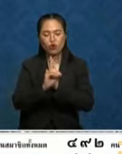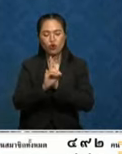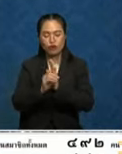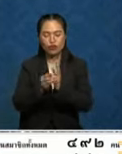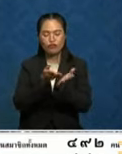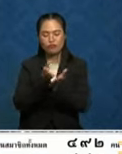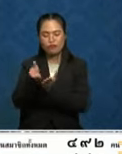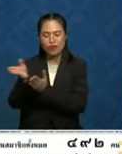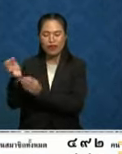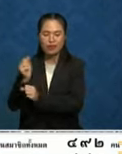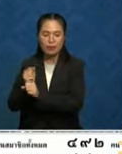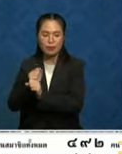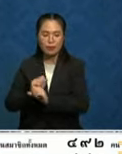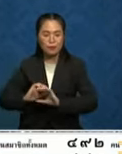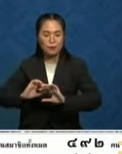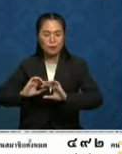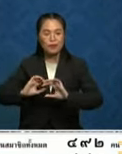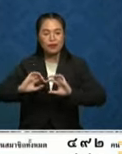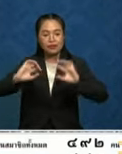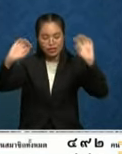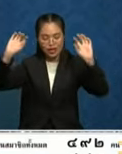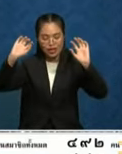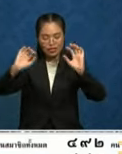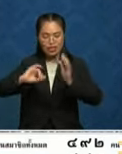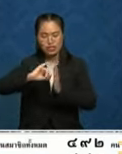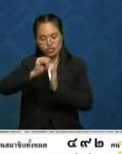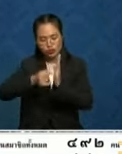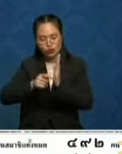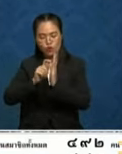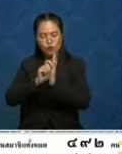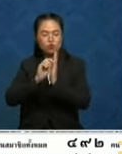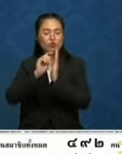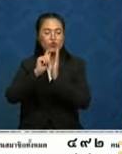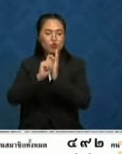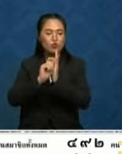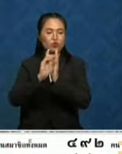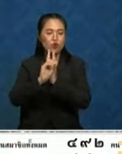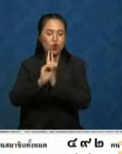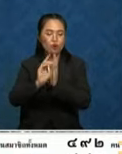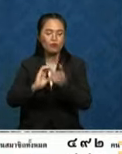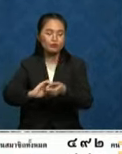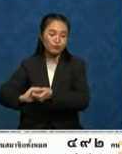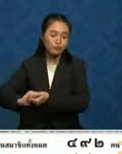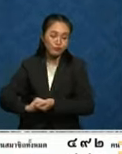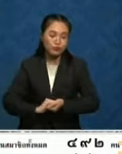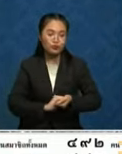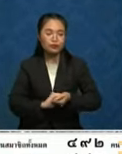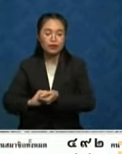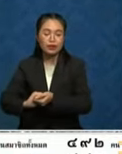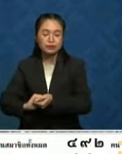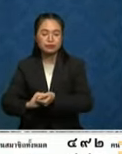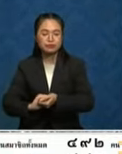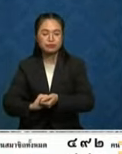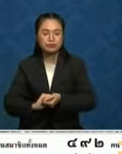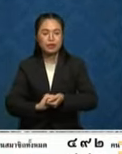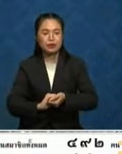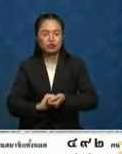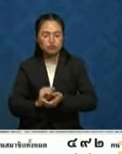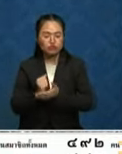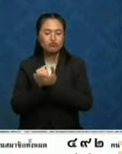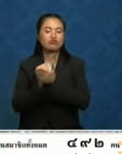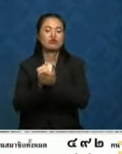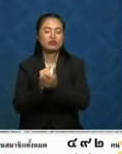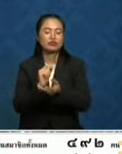ภาคส่วนในพื้นที่ของจังหวัดอุดรธานีร่วมแรงร่วมใจร่วมมือกันนะคะผลักดันอุทยาน